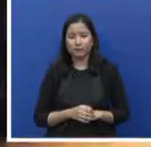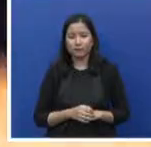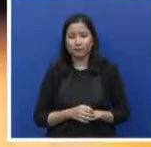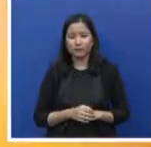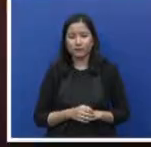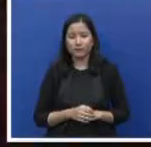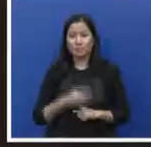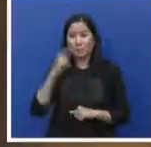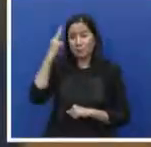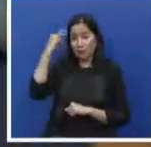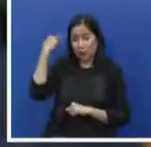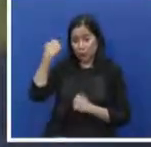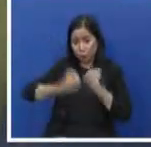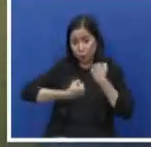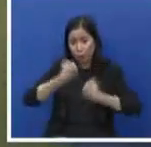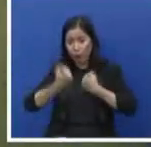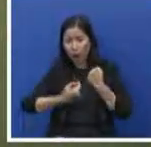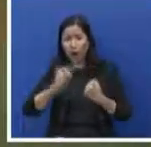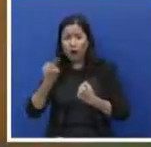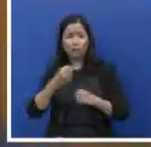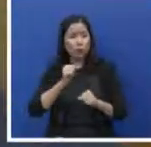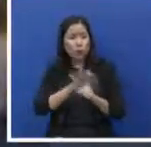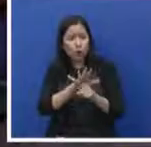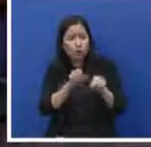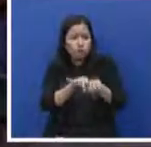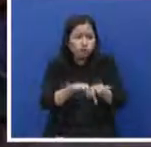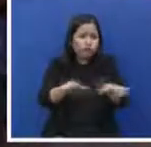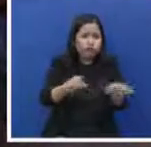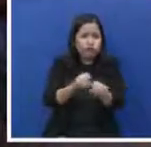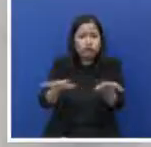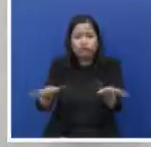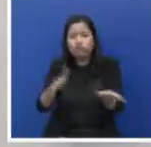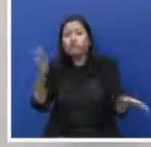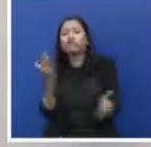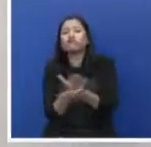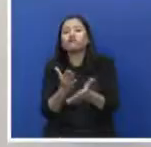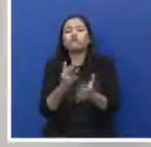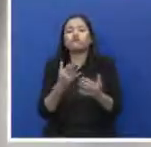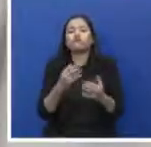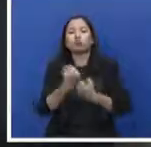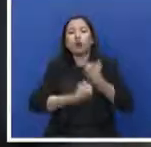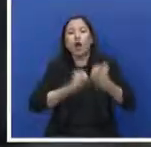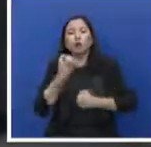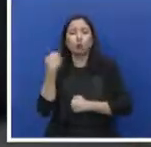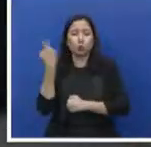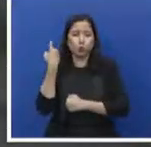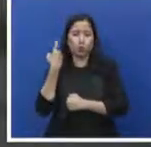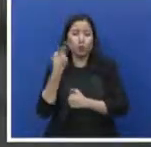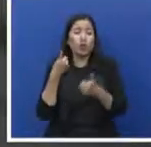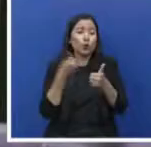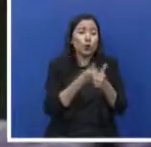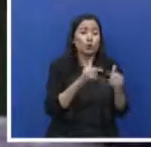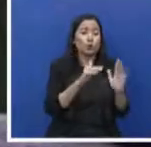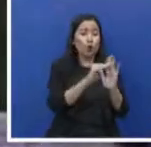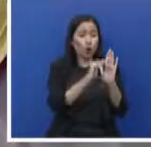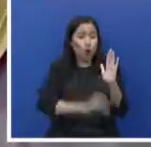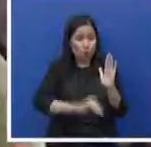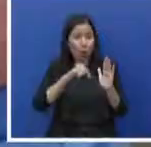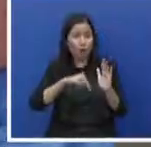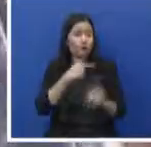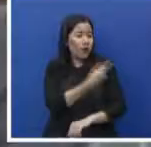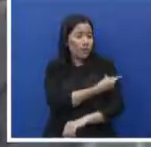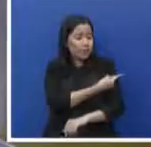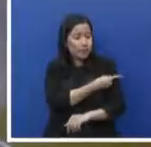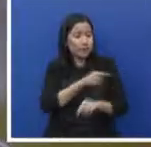Usaha pemerintah untuk menekan laju penularan COVID-19 terus diupayakan. Penegakan protokol kesehatan dan vaksinasi